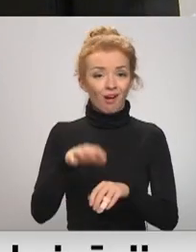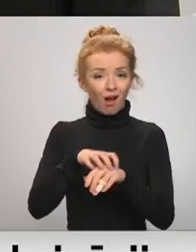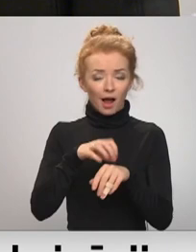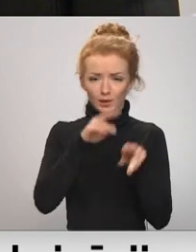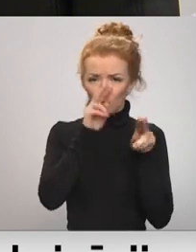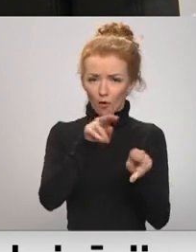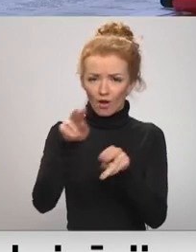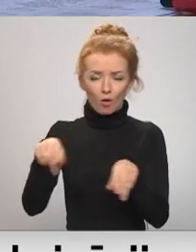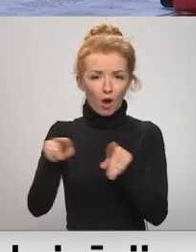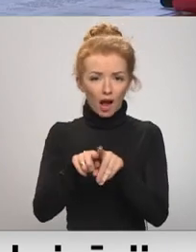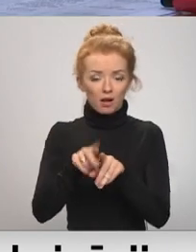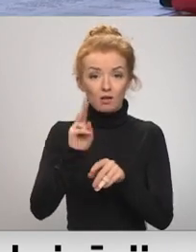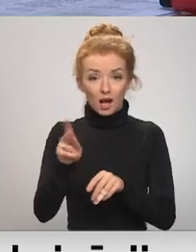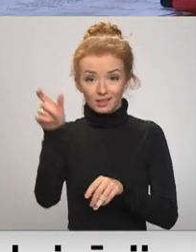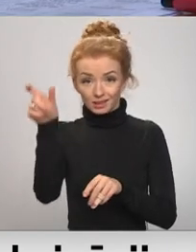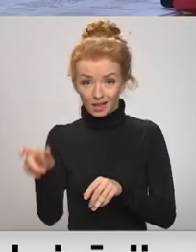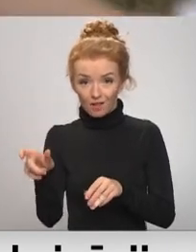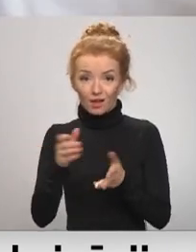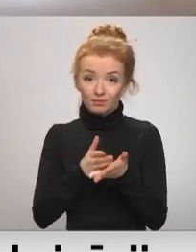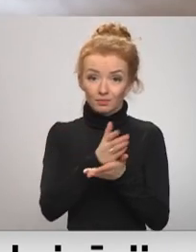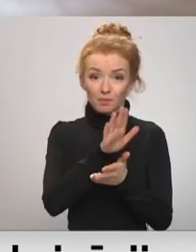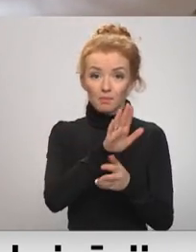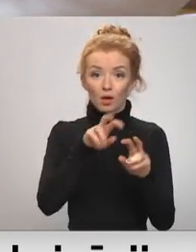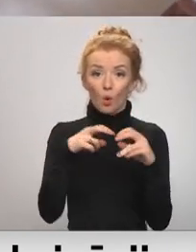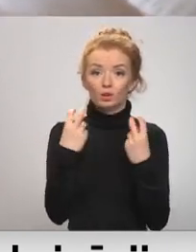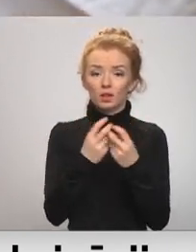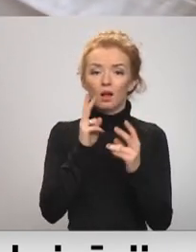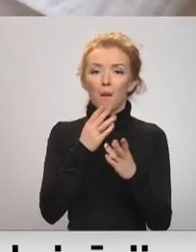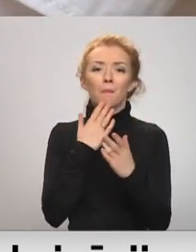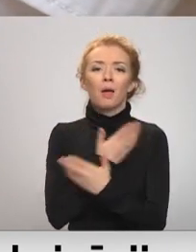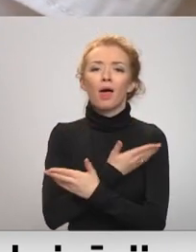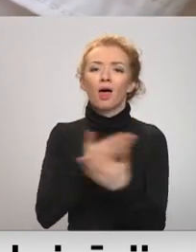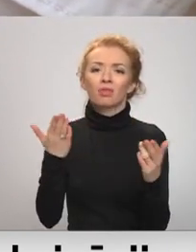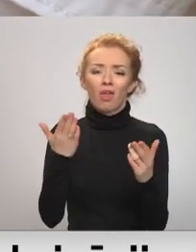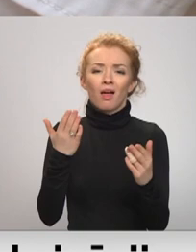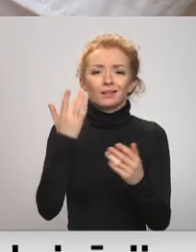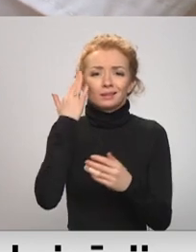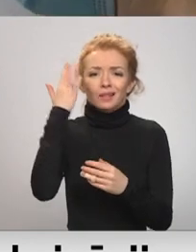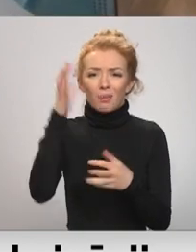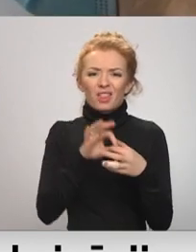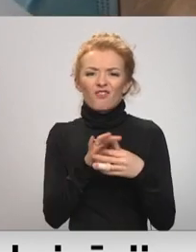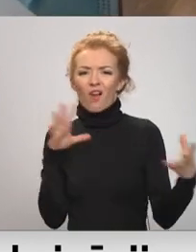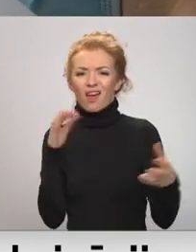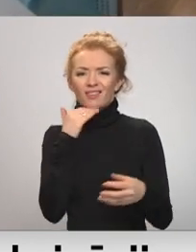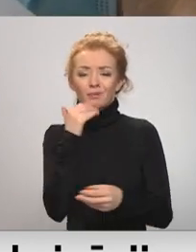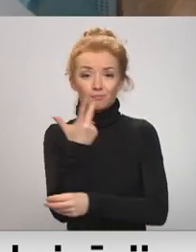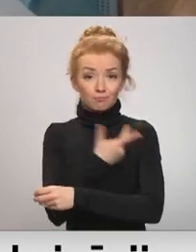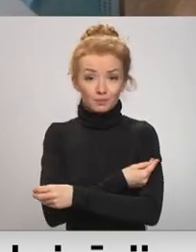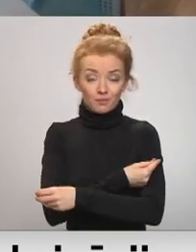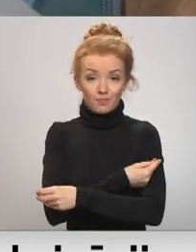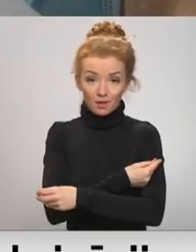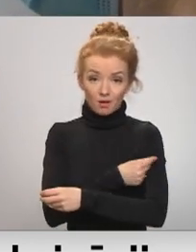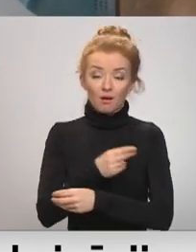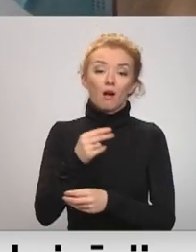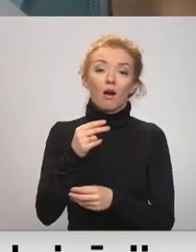novērojas, ka nereti ir gadījumi, kad cilvēks vēršas pie konsīlija kā pie pēdējās salmiņa, cerībā tikt vaļā no vakcīnas. Rīgas Austrumu